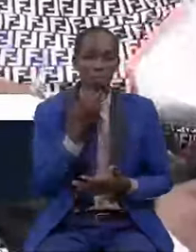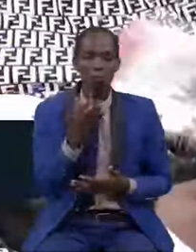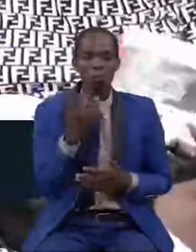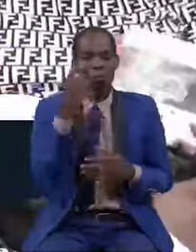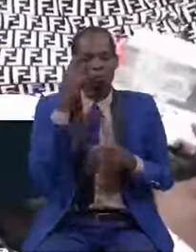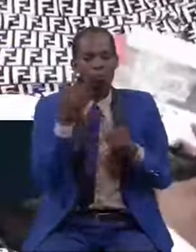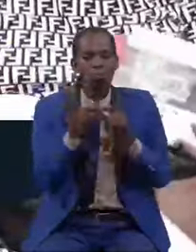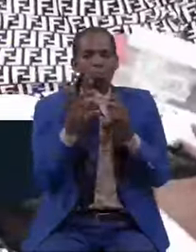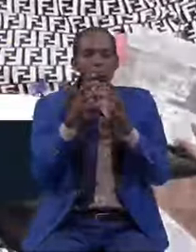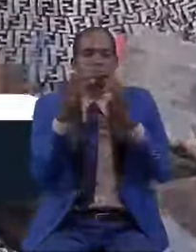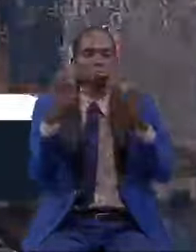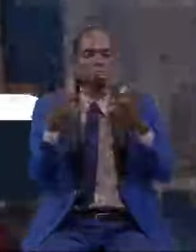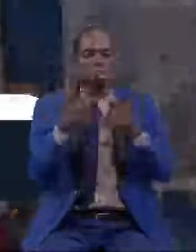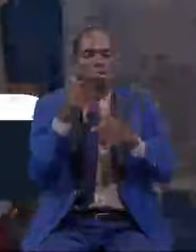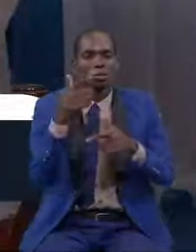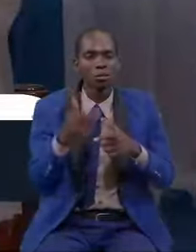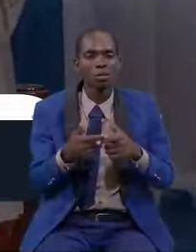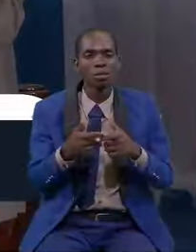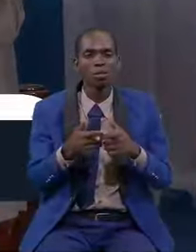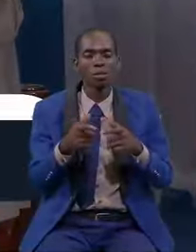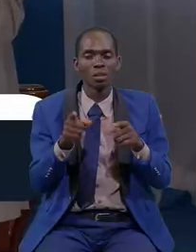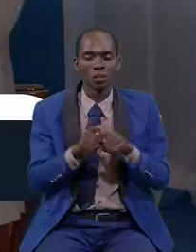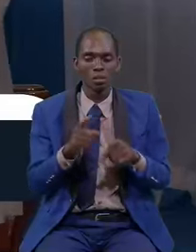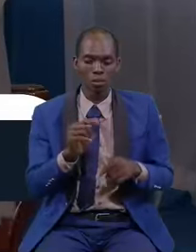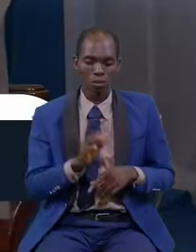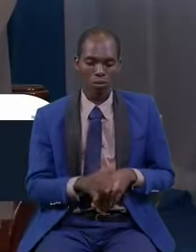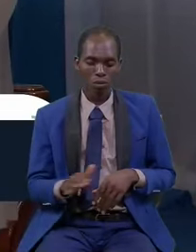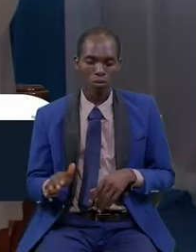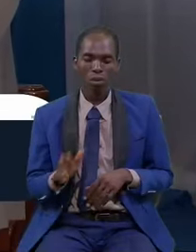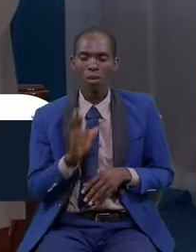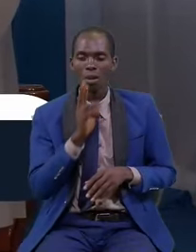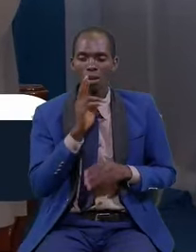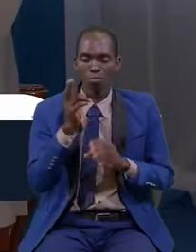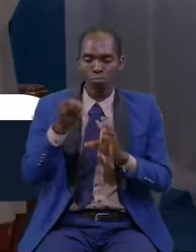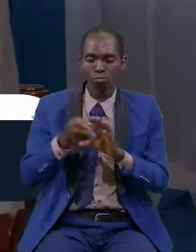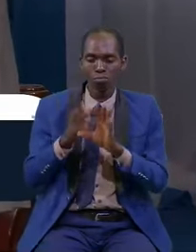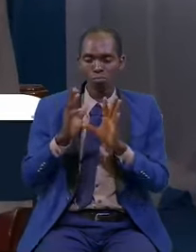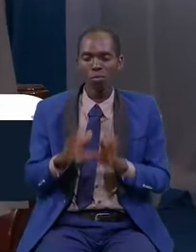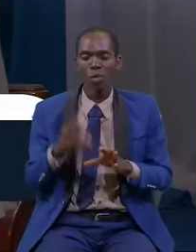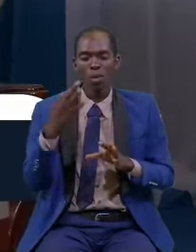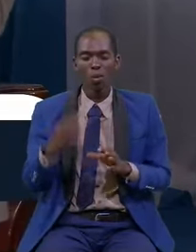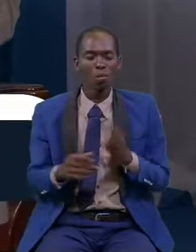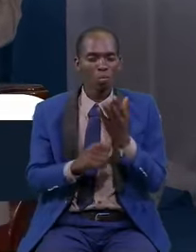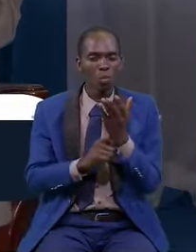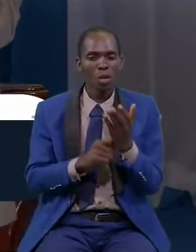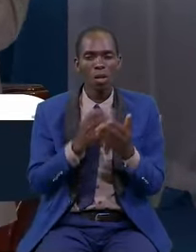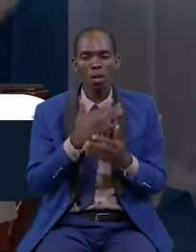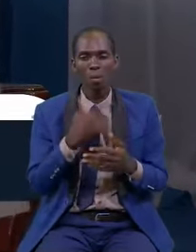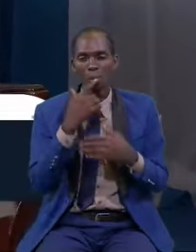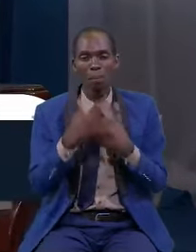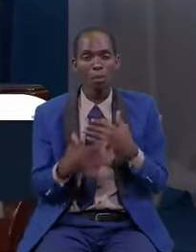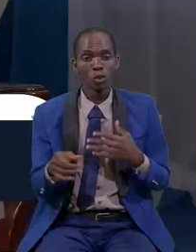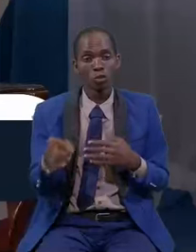14 dit ainsi donc. Puisque les enfants participent au sang et à la chair, il y